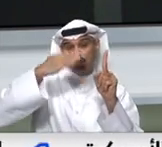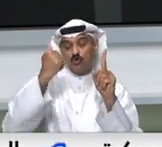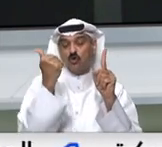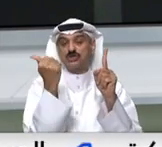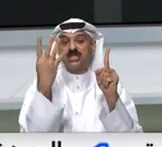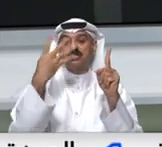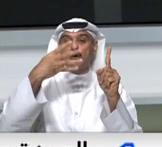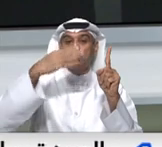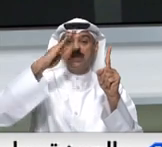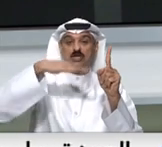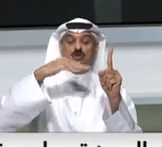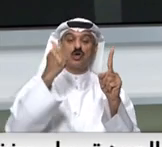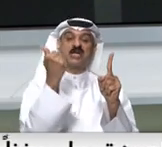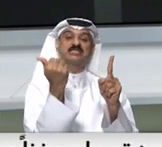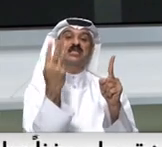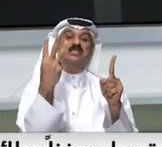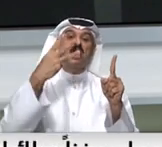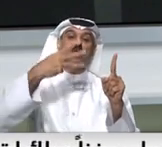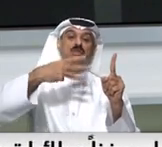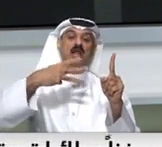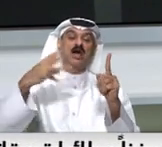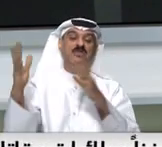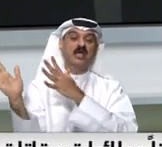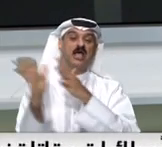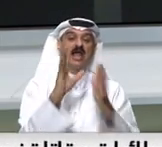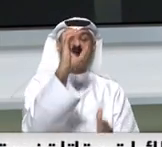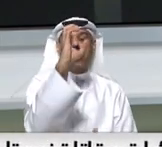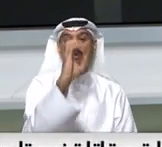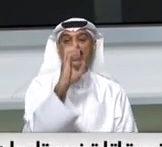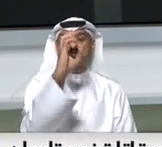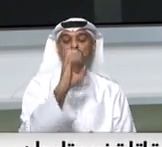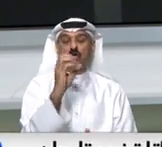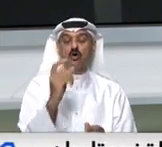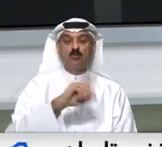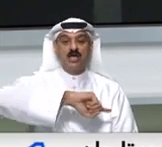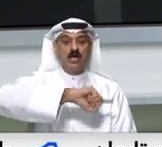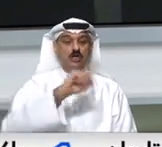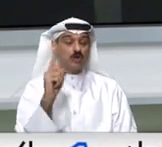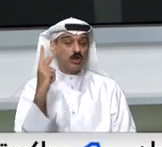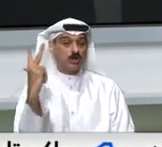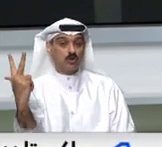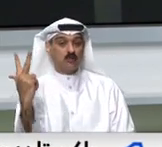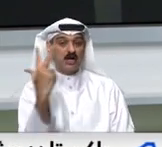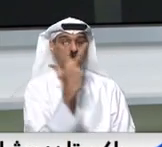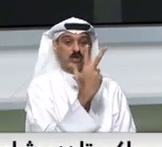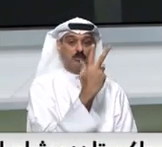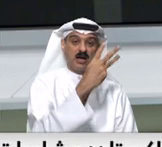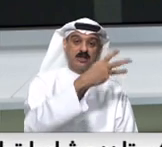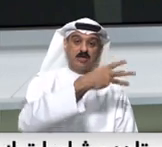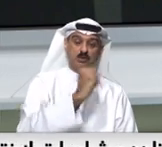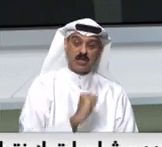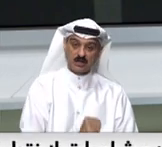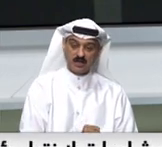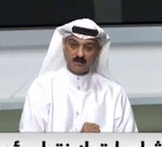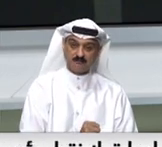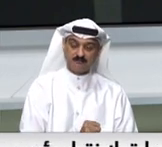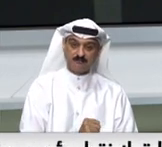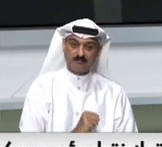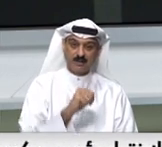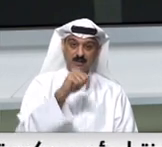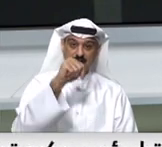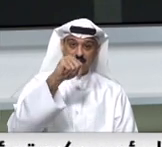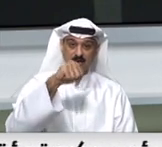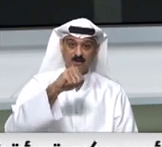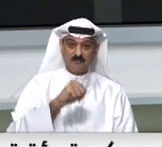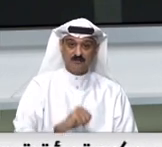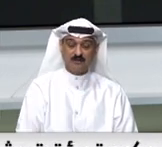كوس خلال النهار وايضا خلال المساء خفيفه لو معتدل السرعه من ثمانيه الى 38 ومن ثمانيه الى 28 كيلو متر في